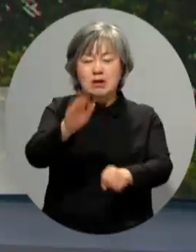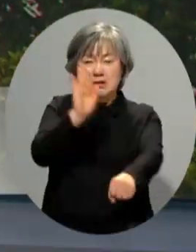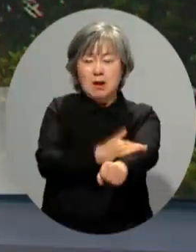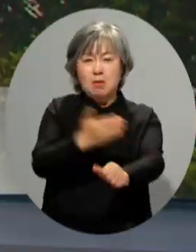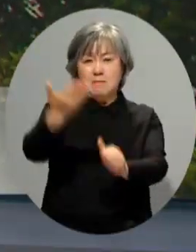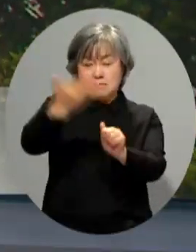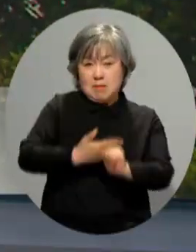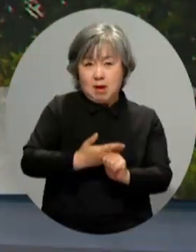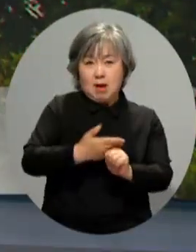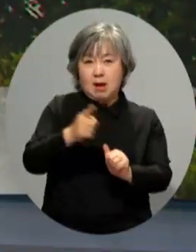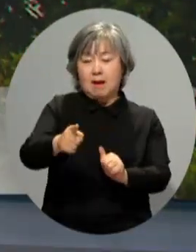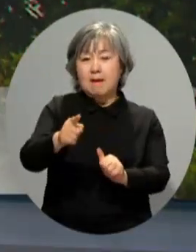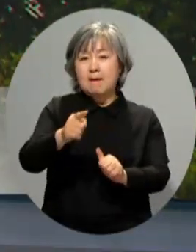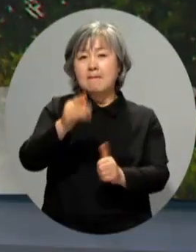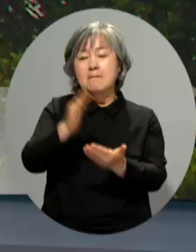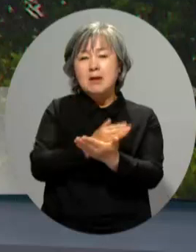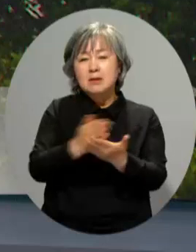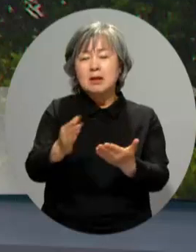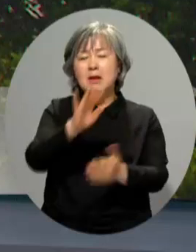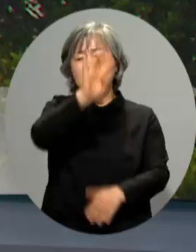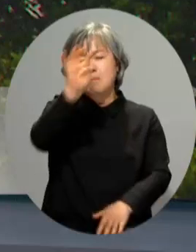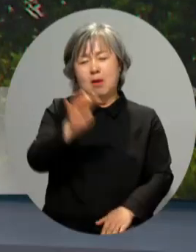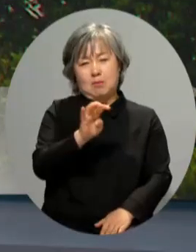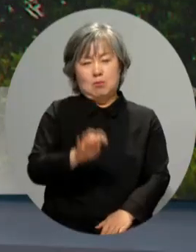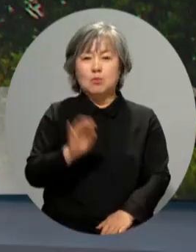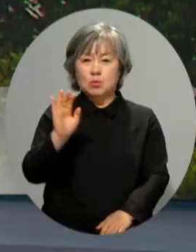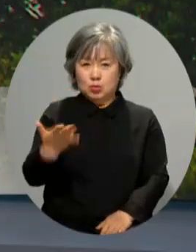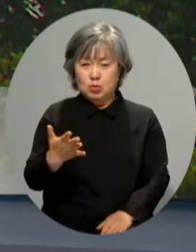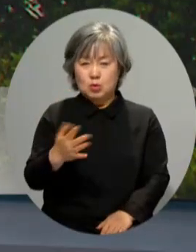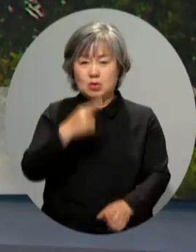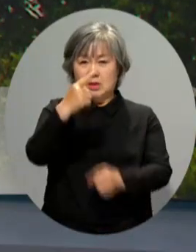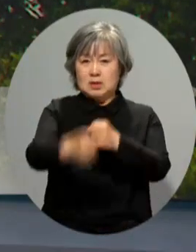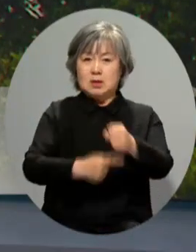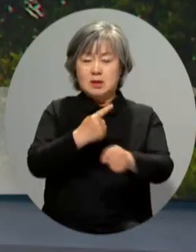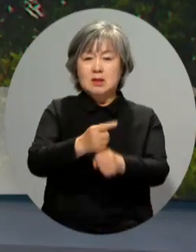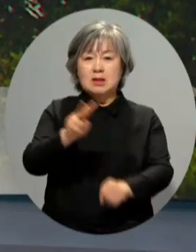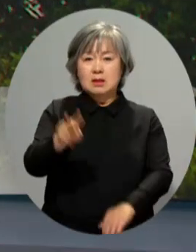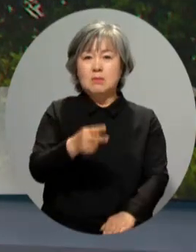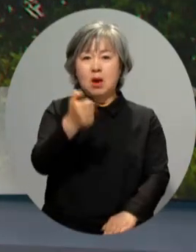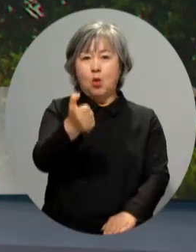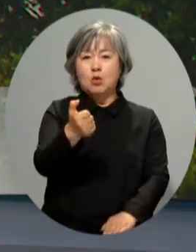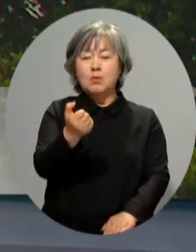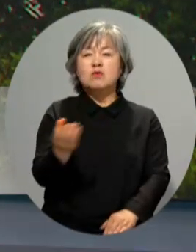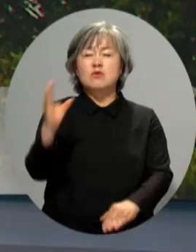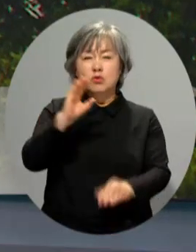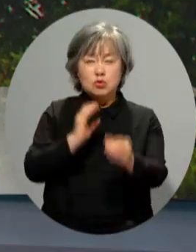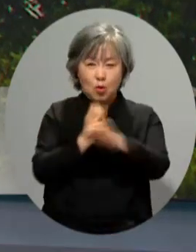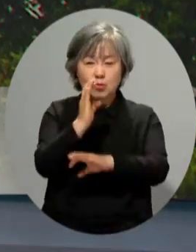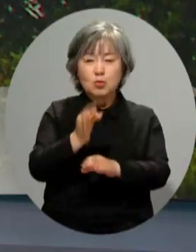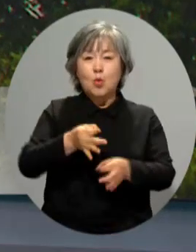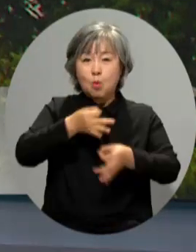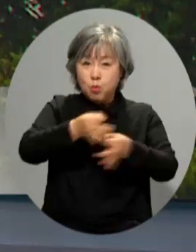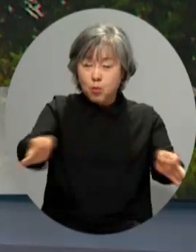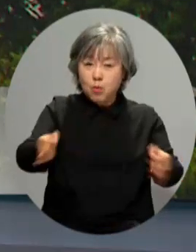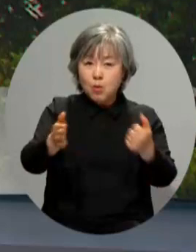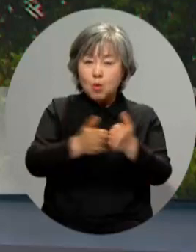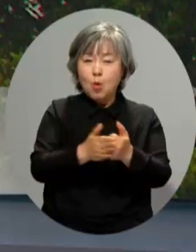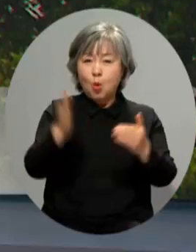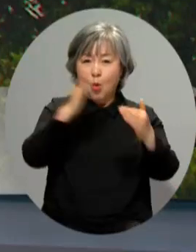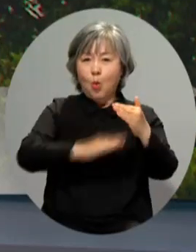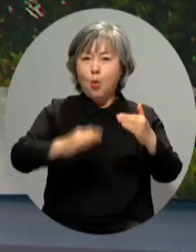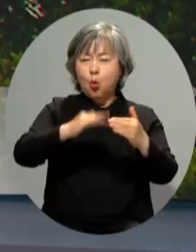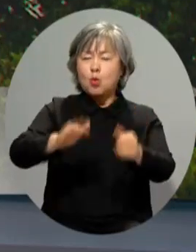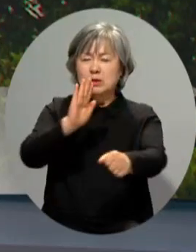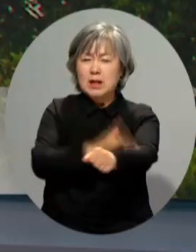부당해고라는 노동당국의 판단이 반복되고 있기 때문인데요. 연간 250억 원이 넘는 보조금으로 운영되는 이 공공조직의